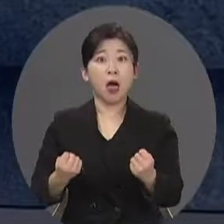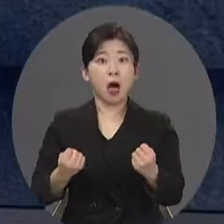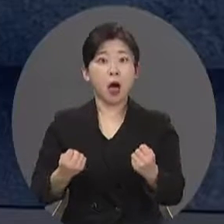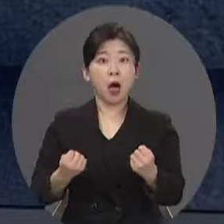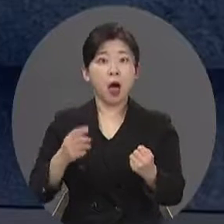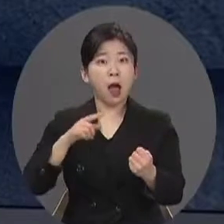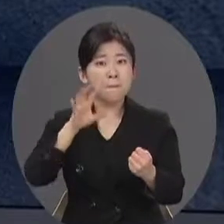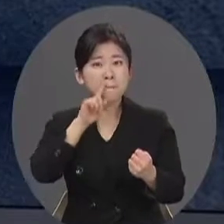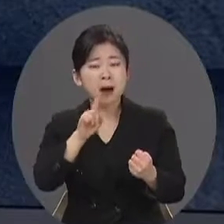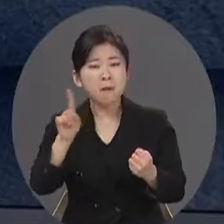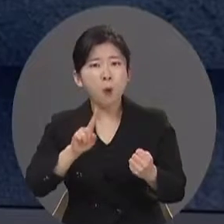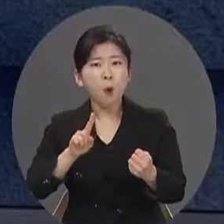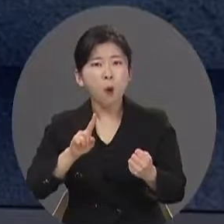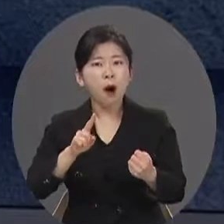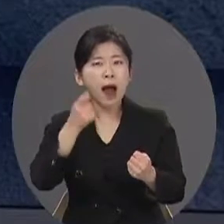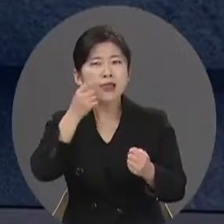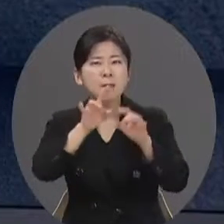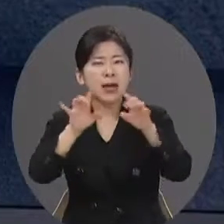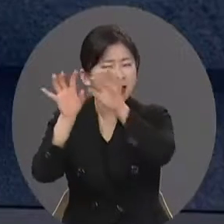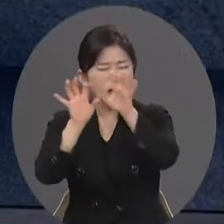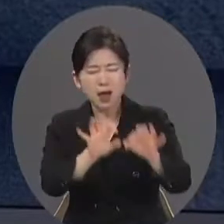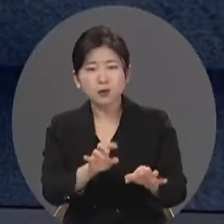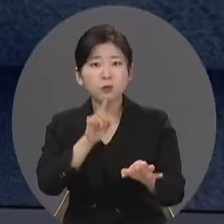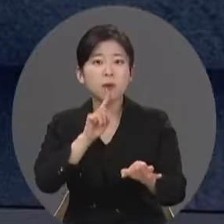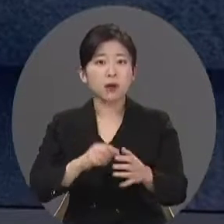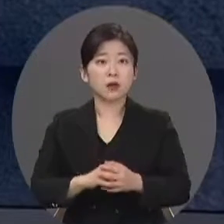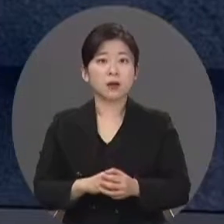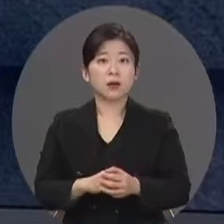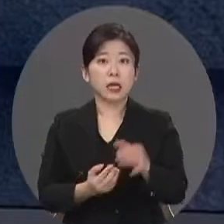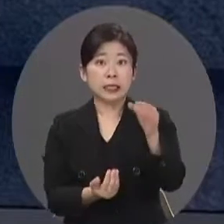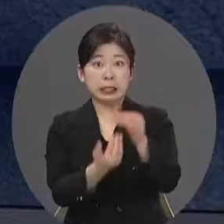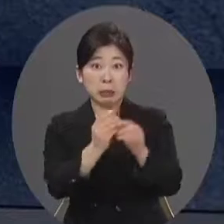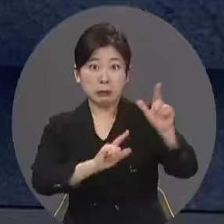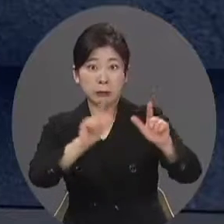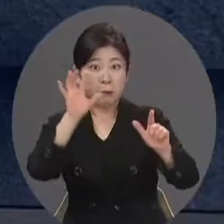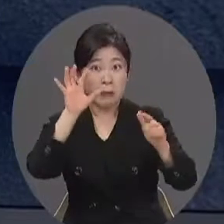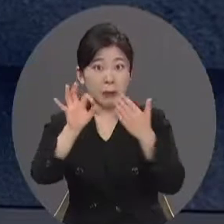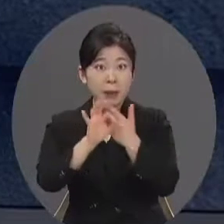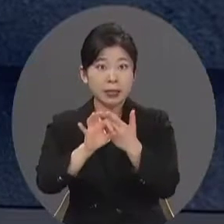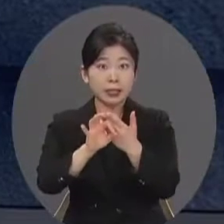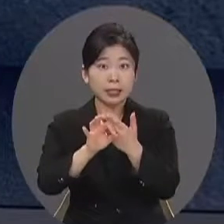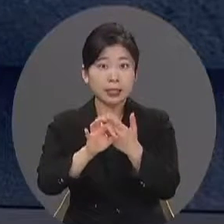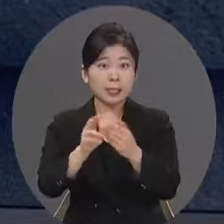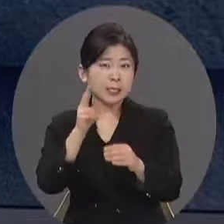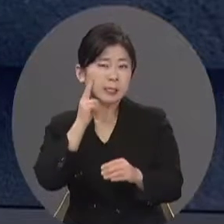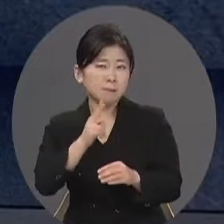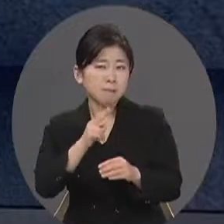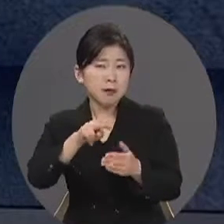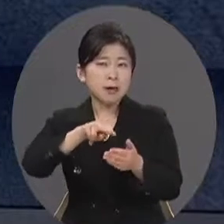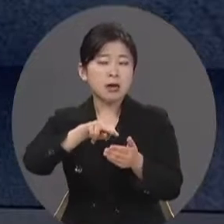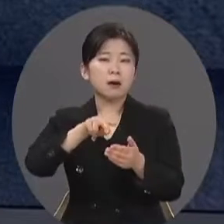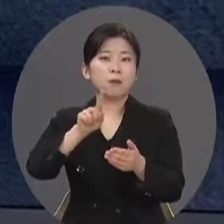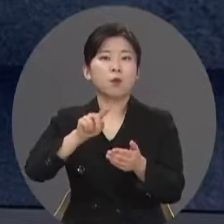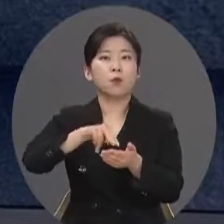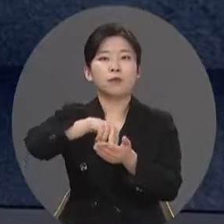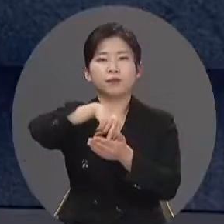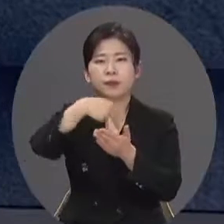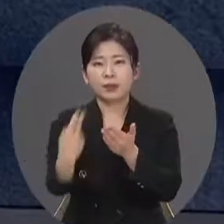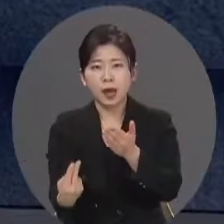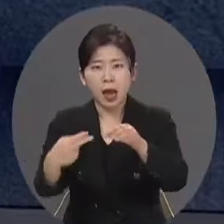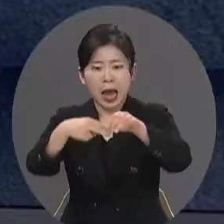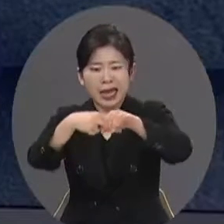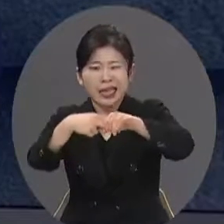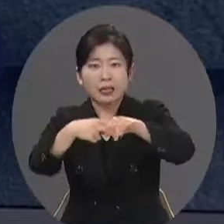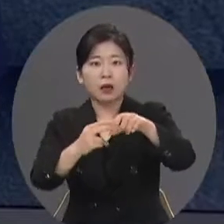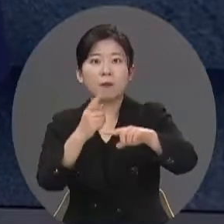매달 끊이지 않고 발생했습니다 사고유형을 살펴봤습니다 중대장이 가운데 떨어지거나 끼이는 사고가